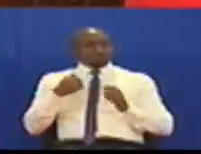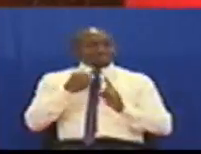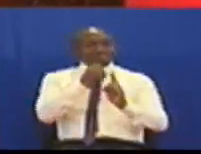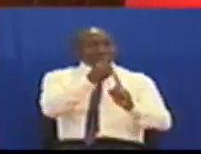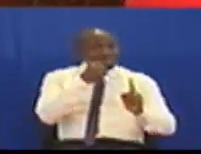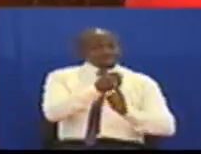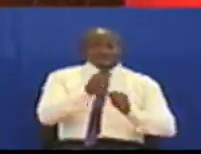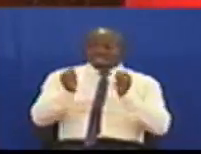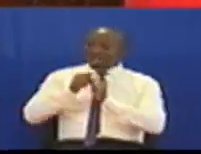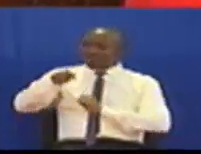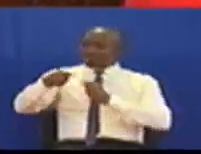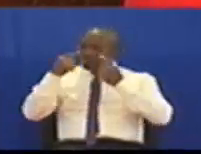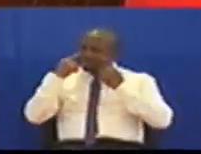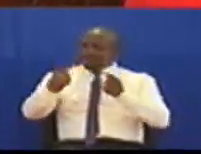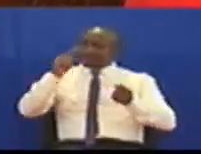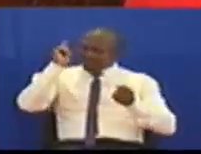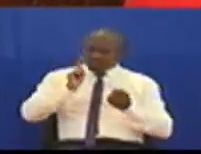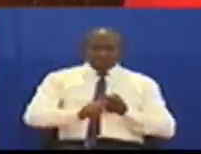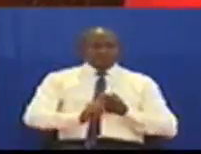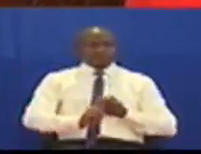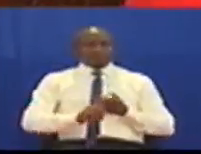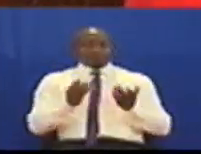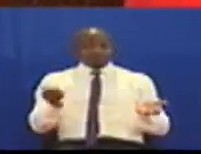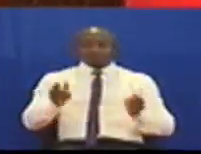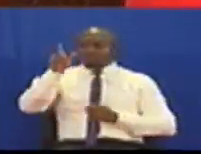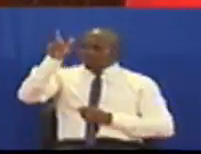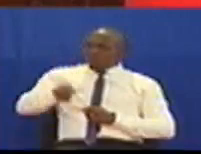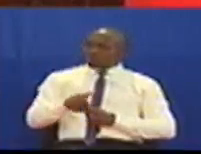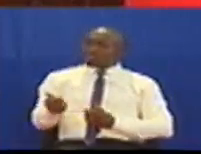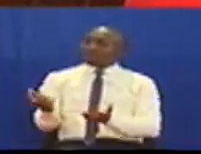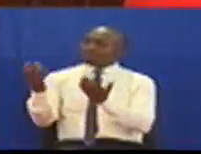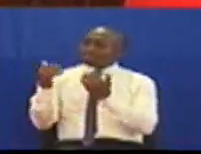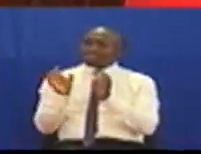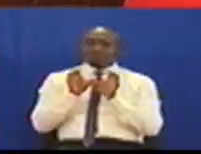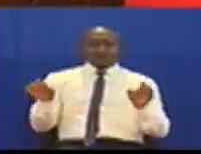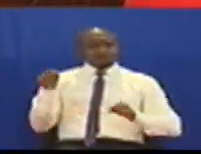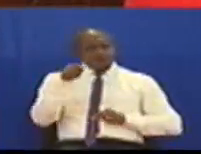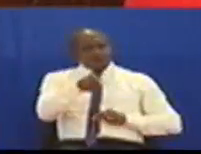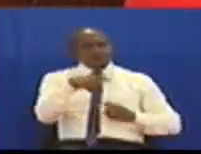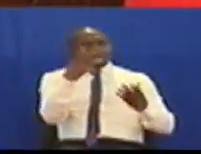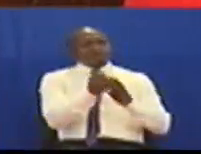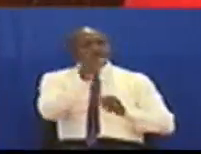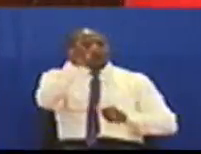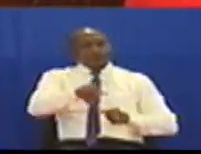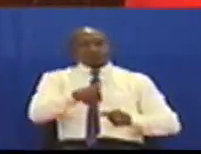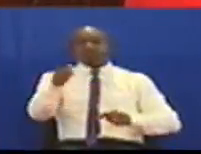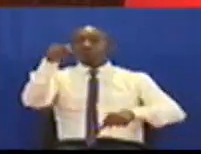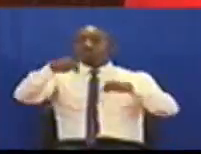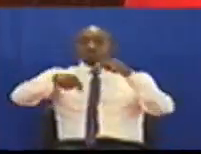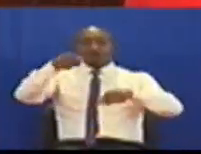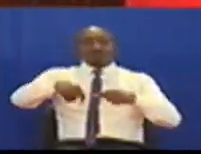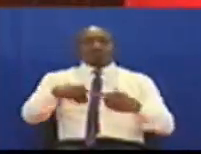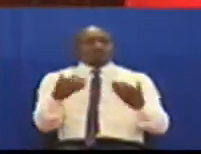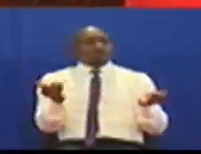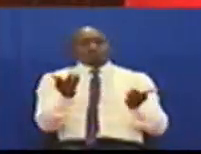hili jambo tuliangalie tena kuona kwamba watu wenye mahitaji maalum wakiwemo walemavu tunaweza